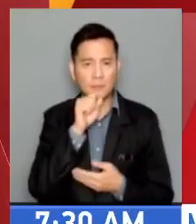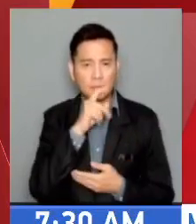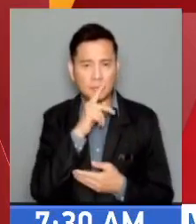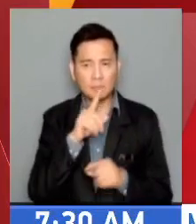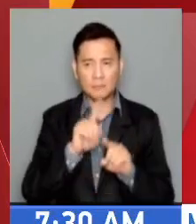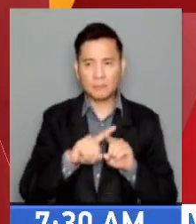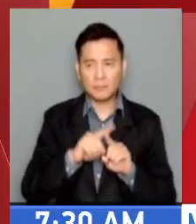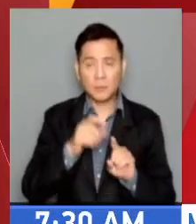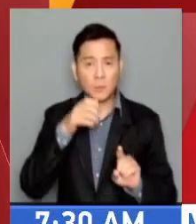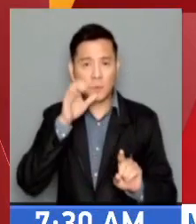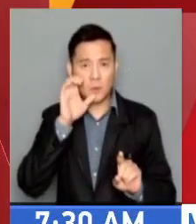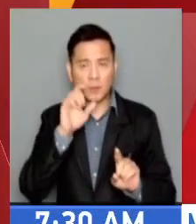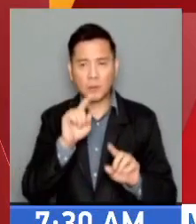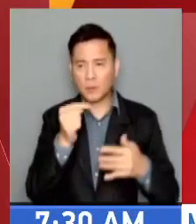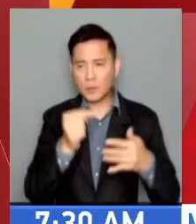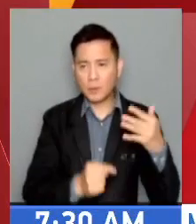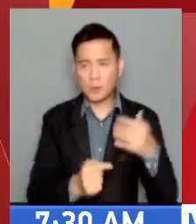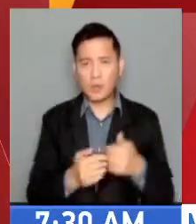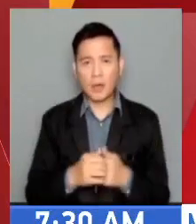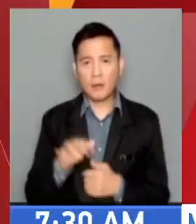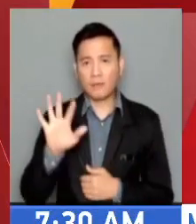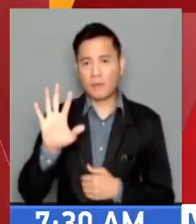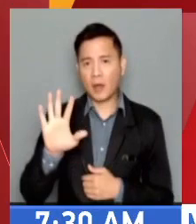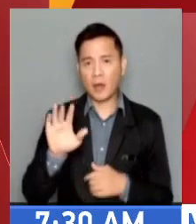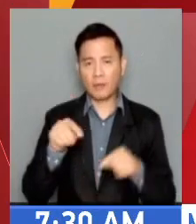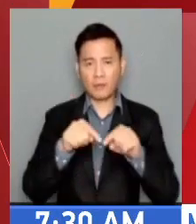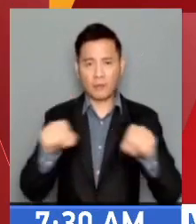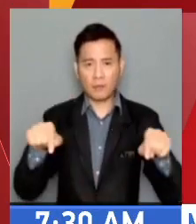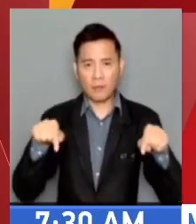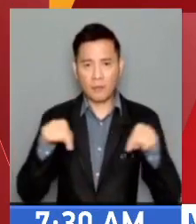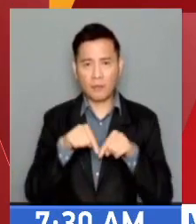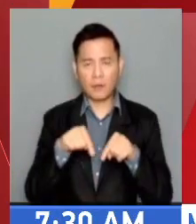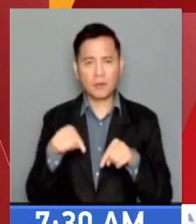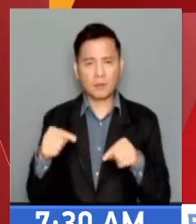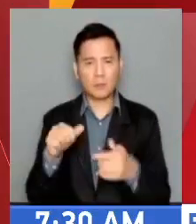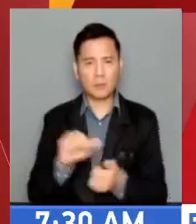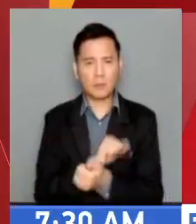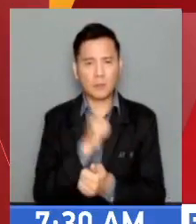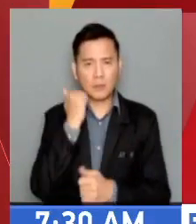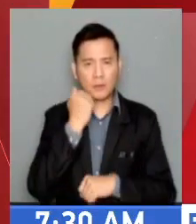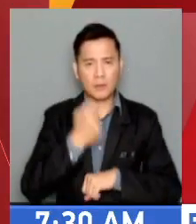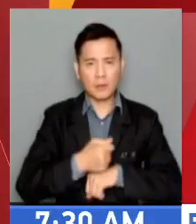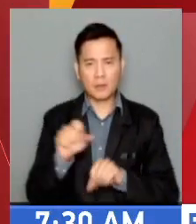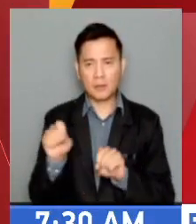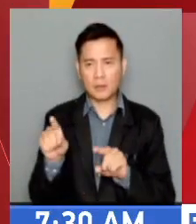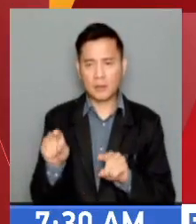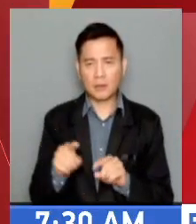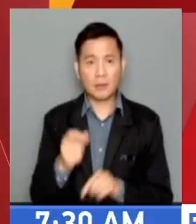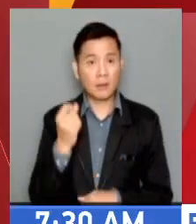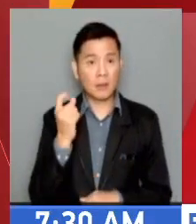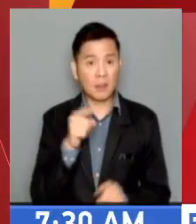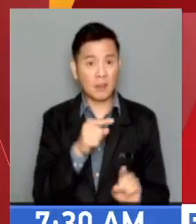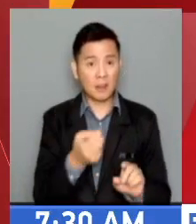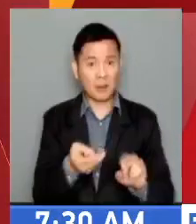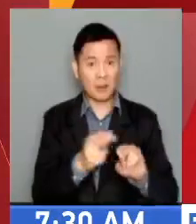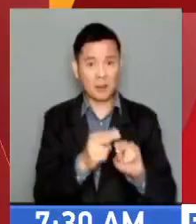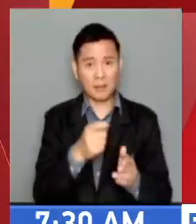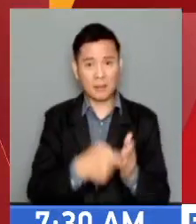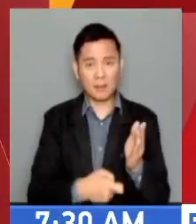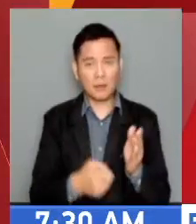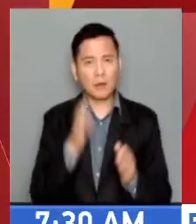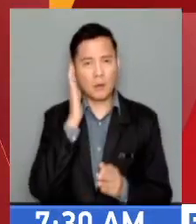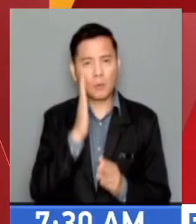case ng soft drinks ang nauubos nila kada araw. Aminado si Melby na hihina ang bentahan kapag nagpataw ng mas mataas na buwis ang